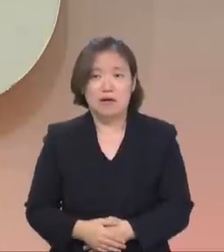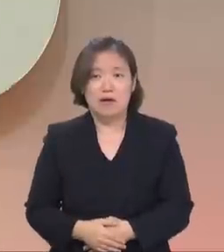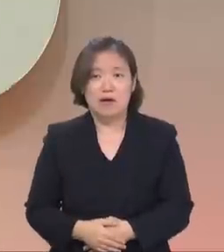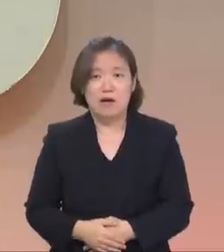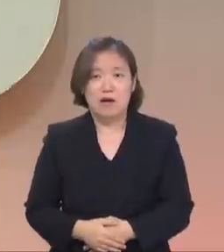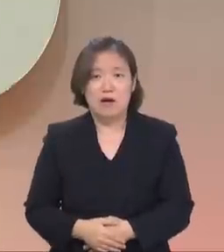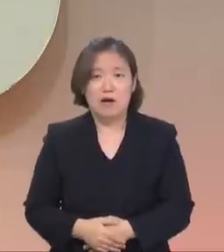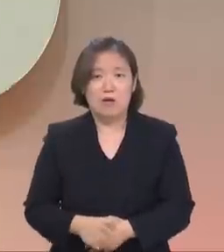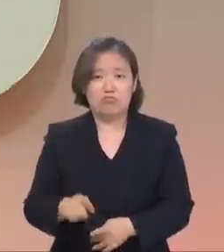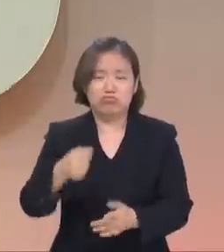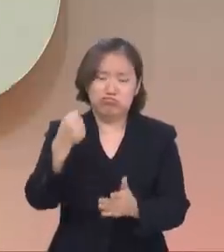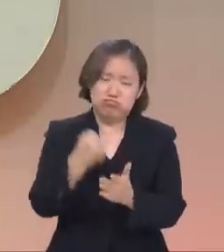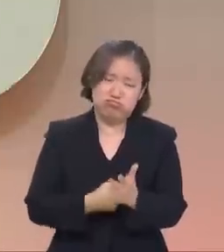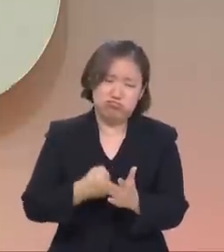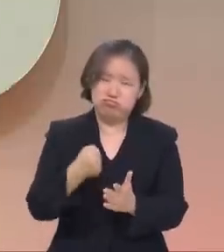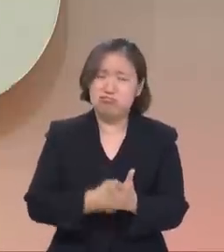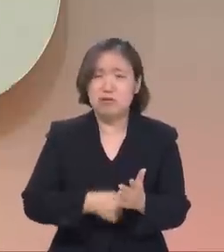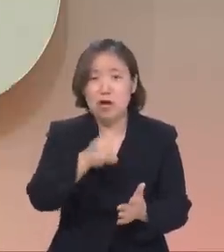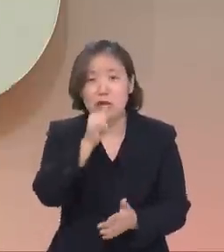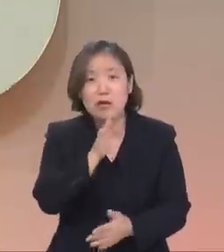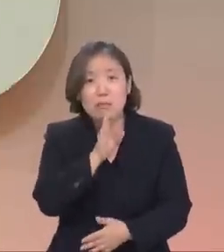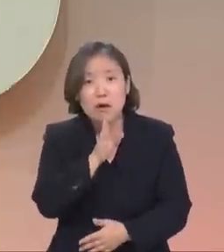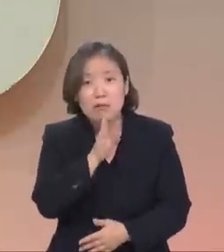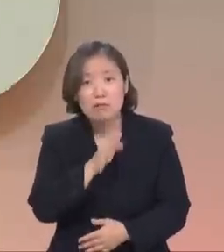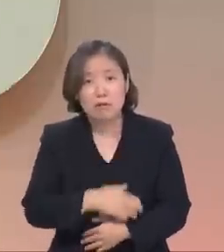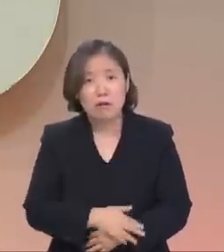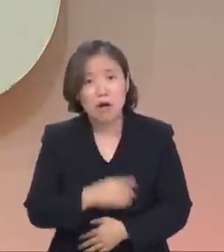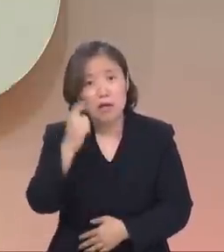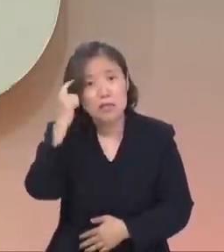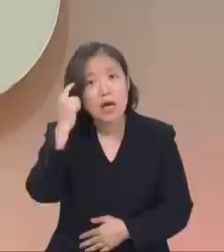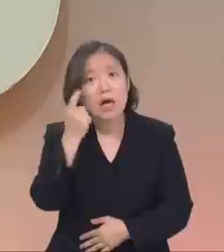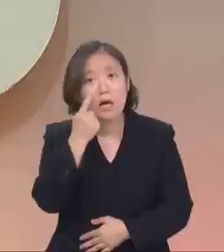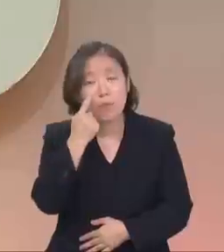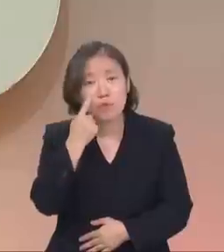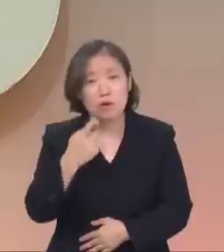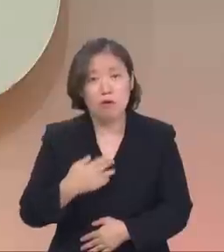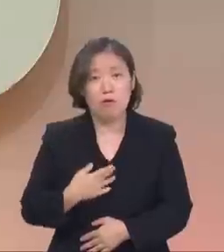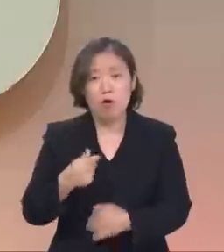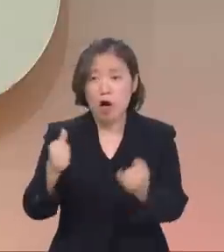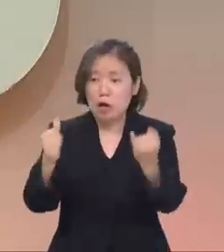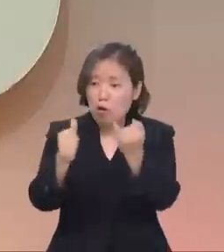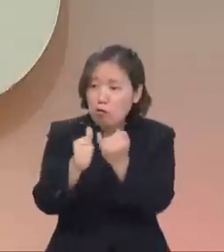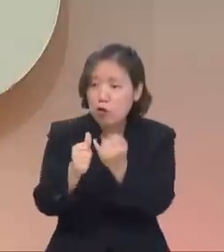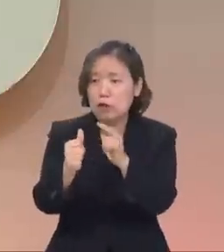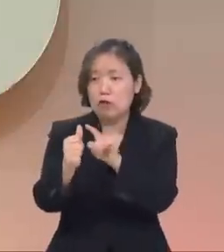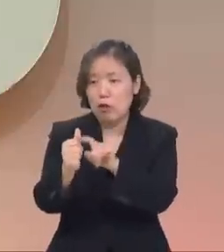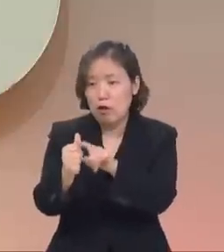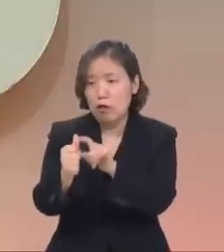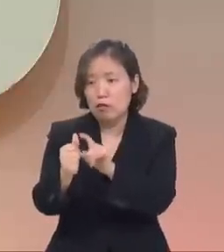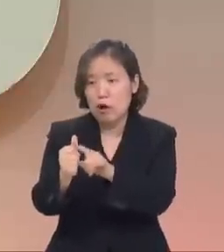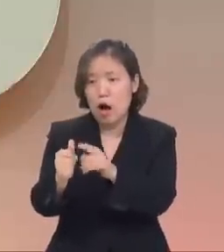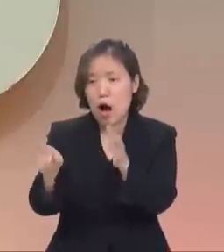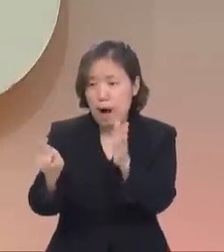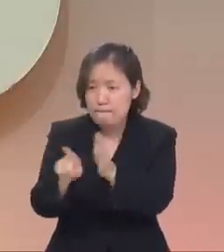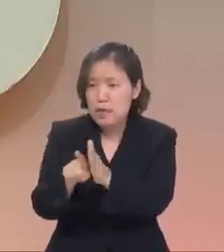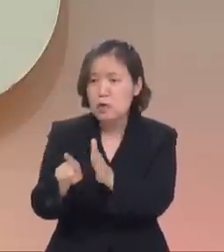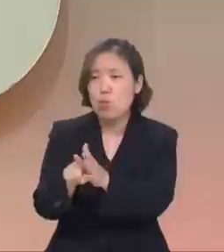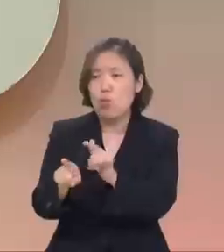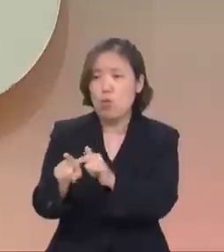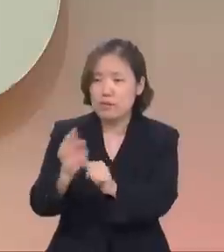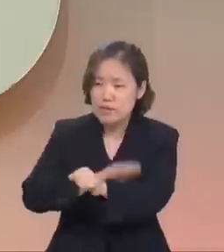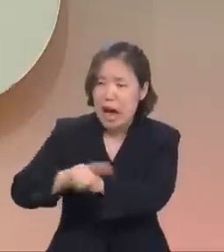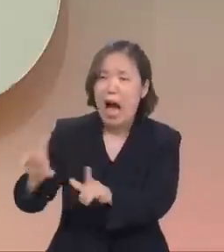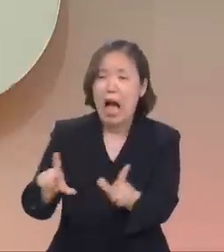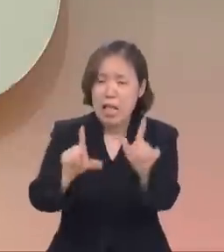얼마나 억장이 무너지겠어요 여러분 상상해 보세요 남편 하나만 바라보고 그렇게 살아왔는데